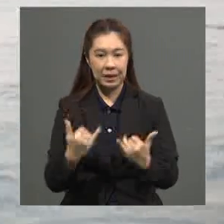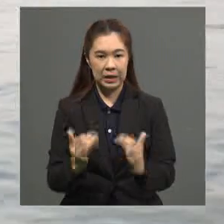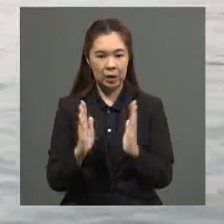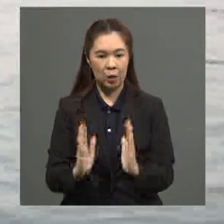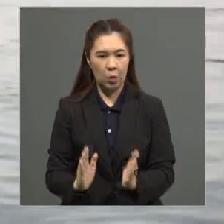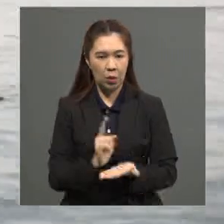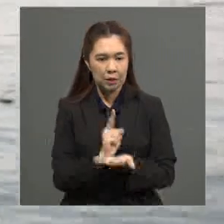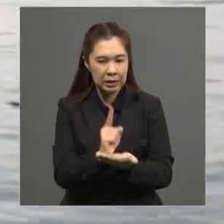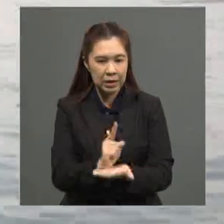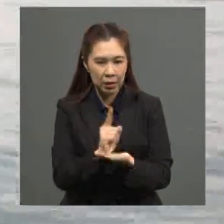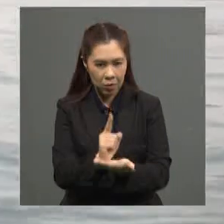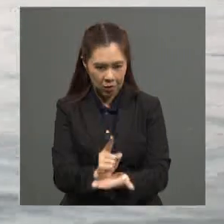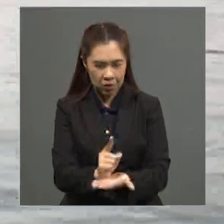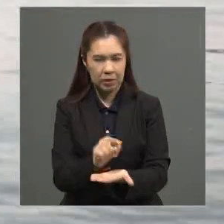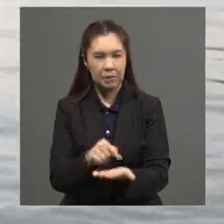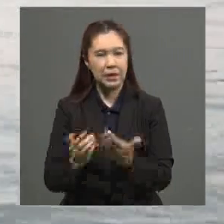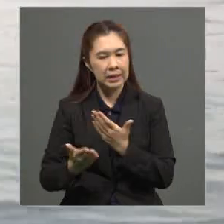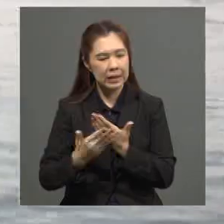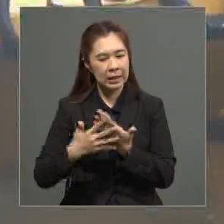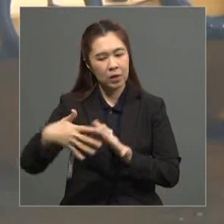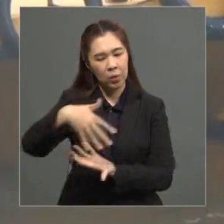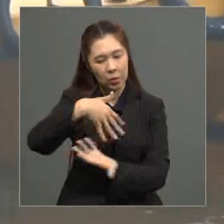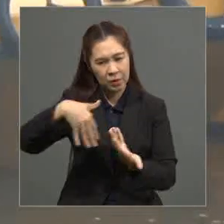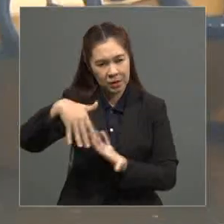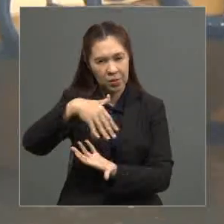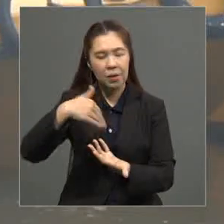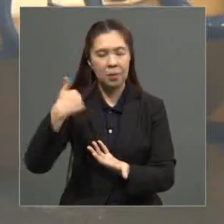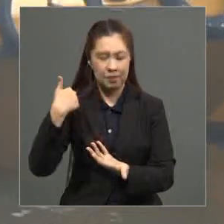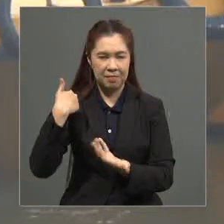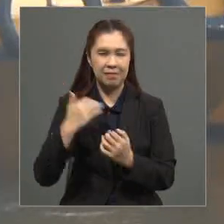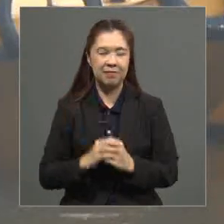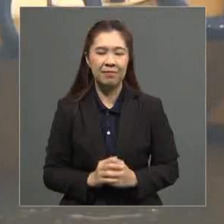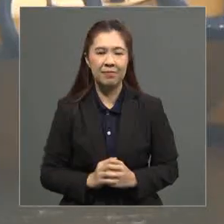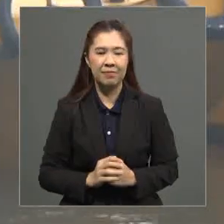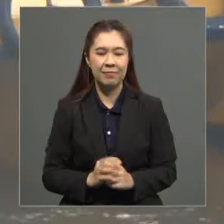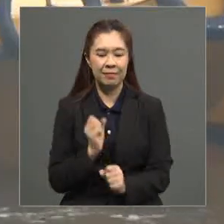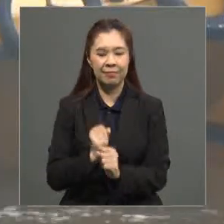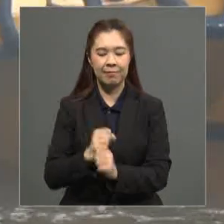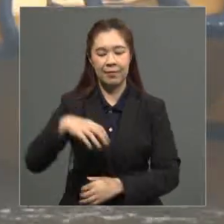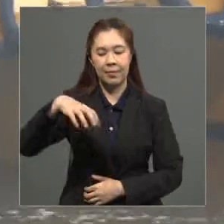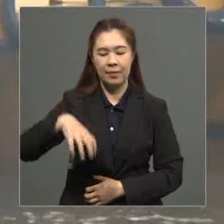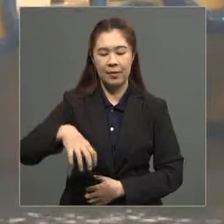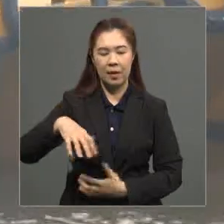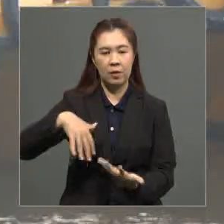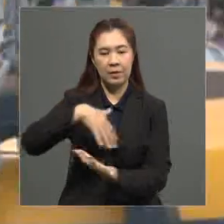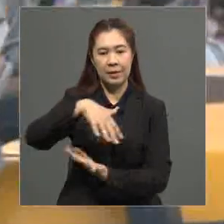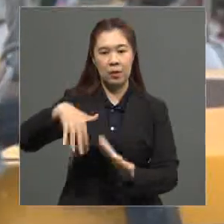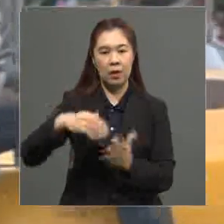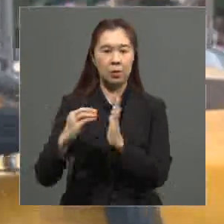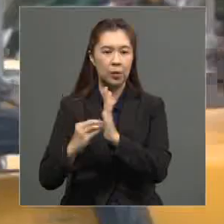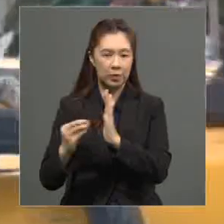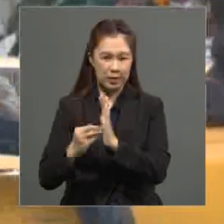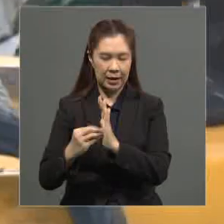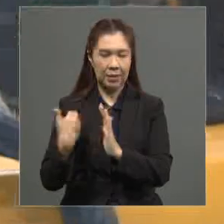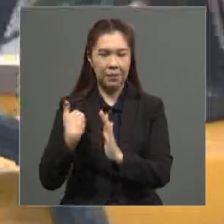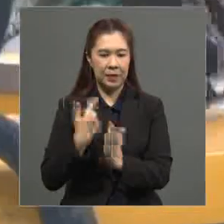กระทงเนี่ยตระหนักถึงการลอยกระทงที่เป็นมิตรกับสิ่งแวดล้อมเนี่ยมากขึ้นทางสำนักสิ่งแวดล้อมกรุงเทพมหานครมีการรายงานการจัด